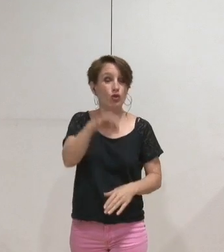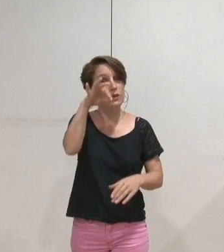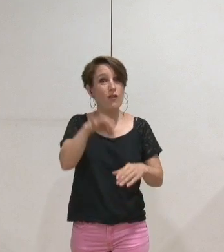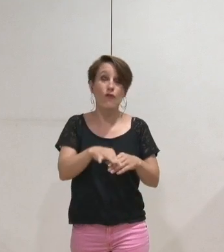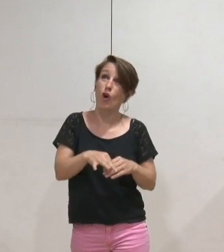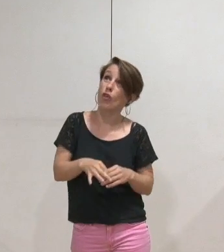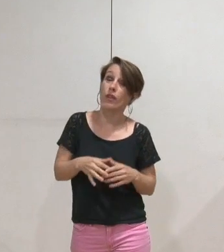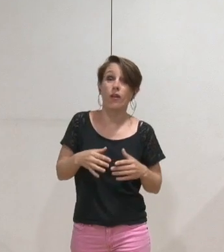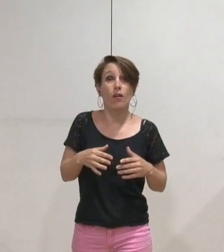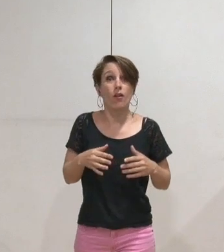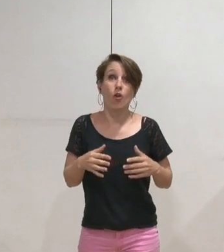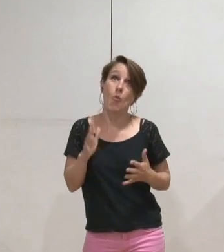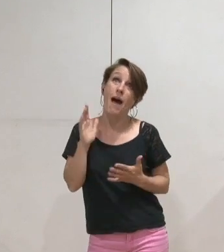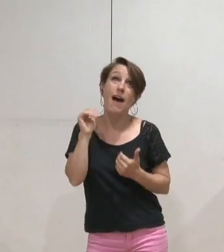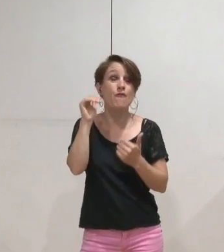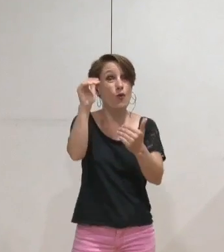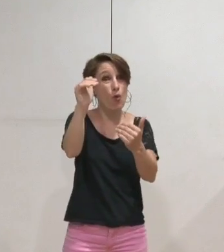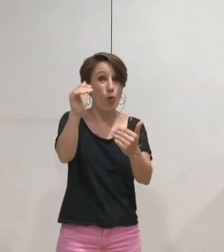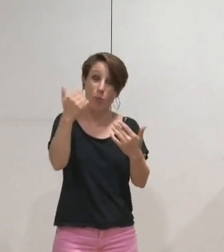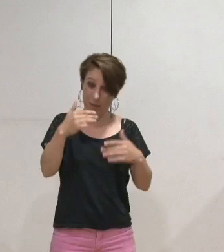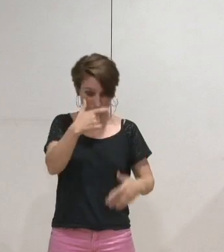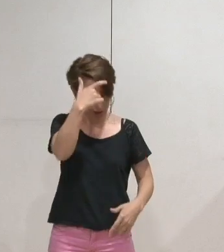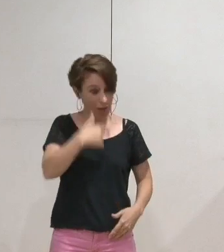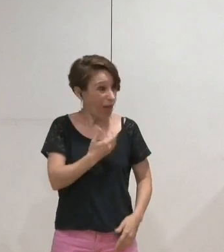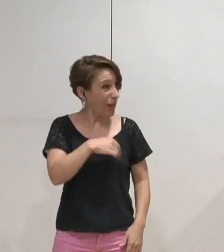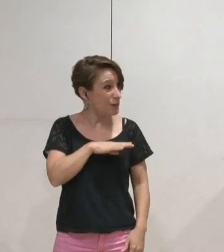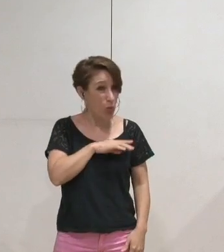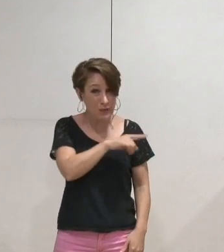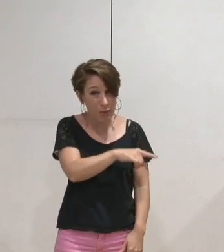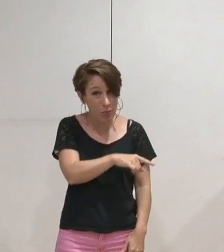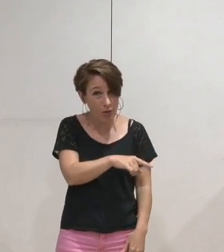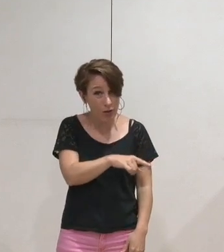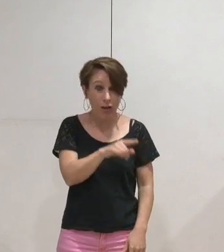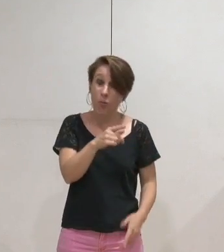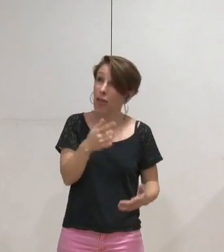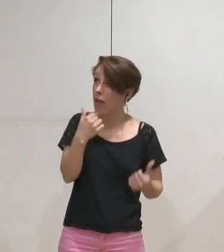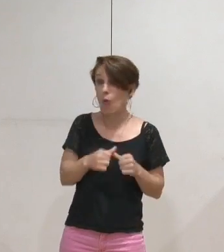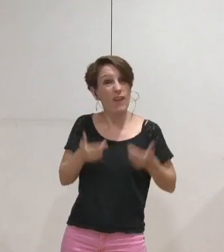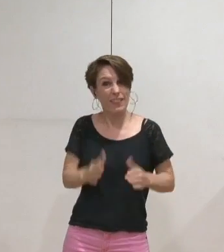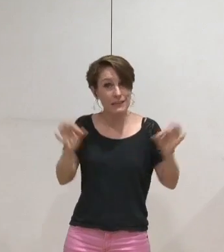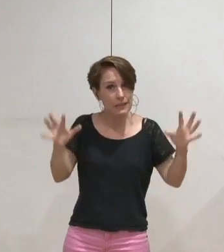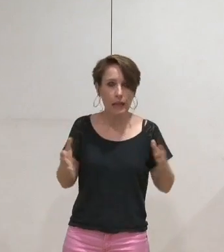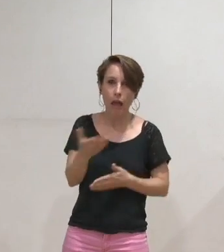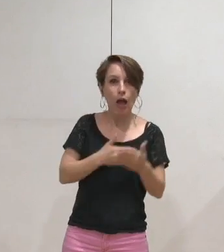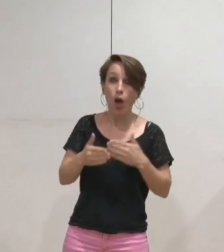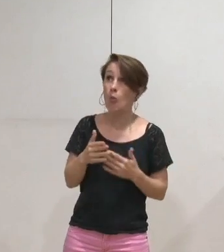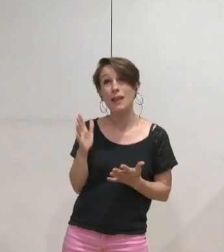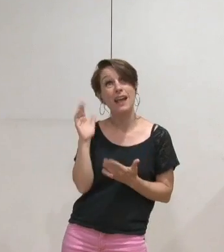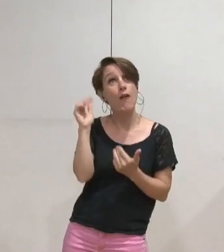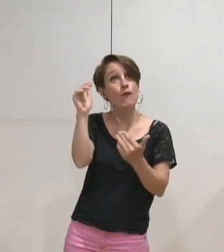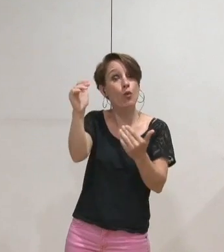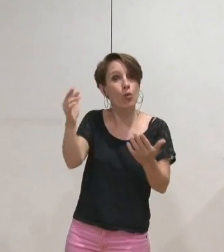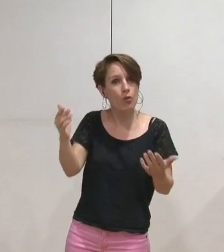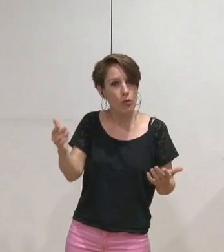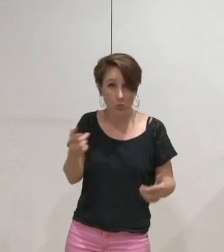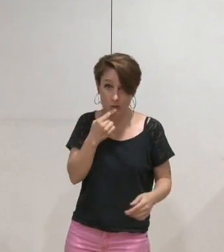êtes en responsabilité en dit non seulement long sur votre volonté de ne pas agir